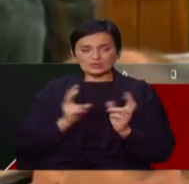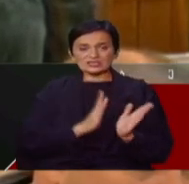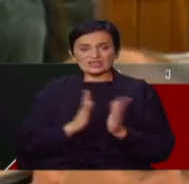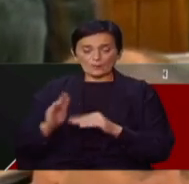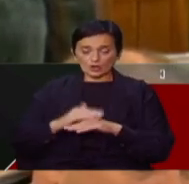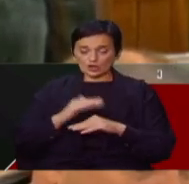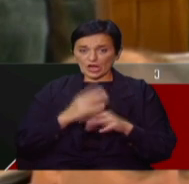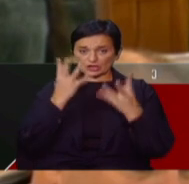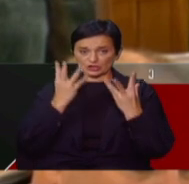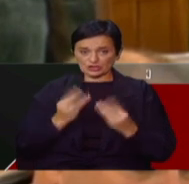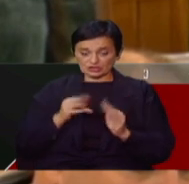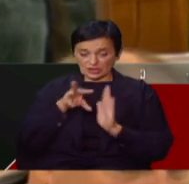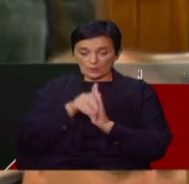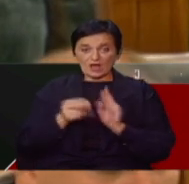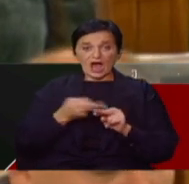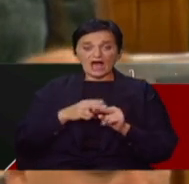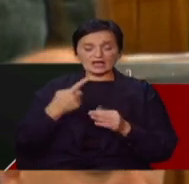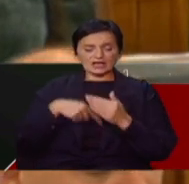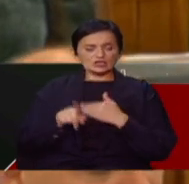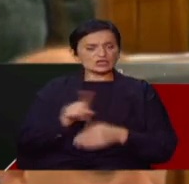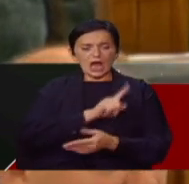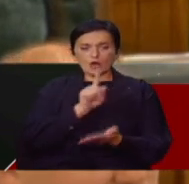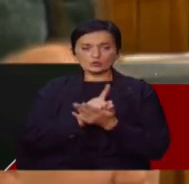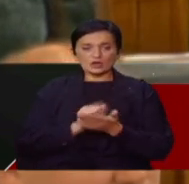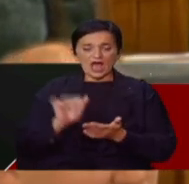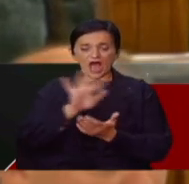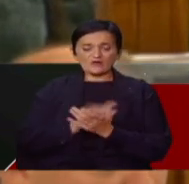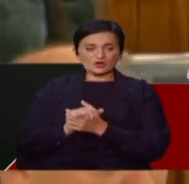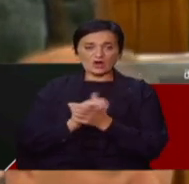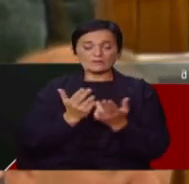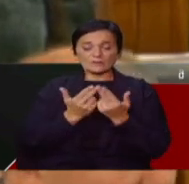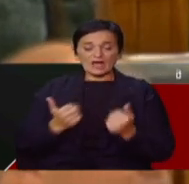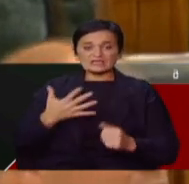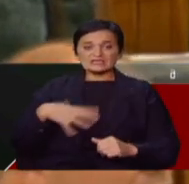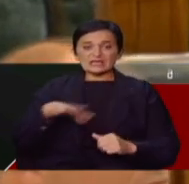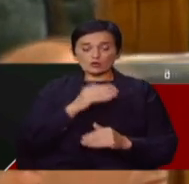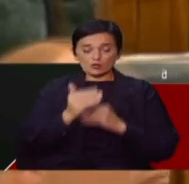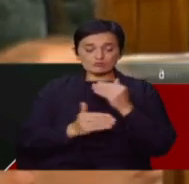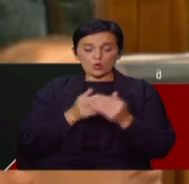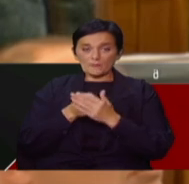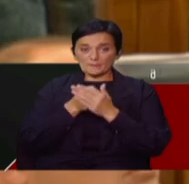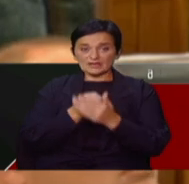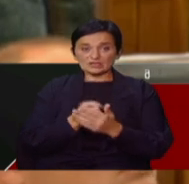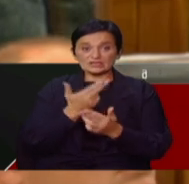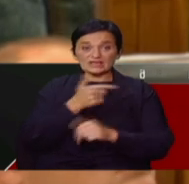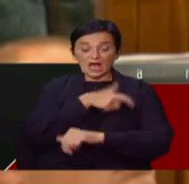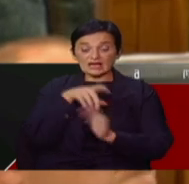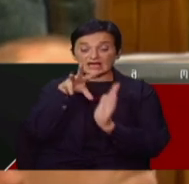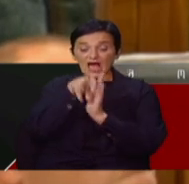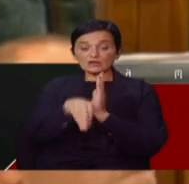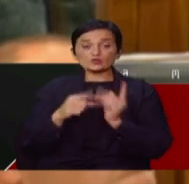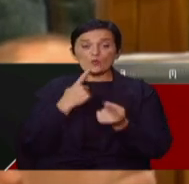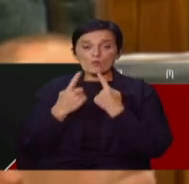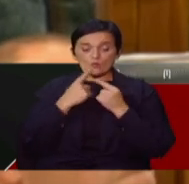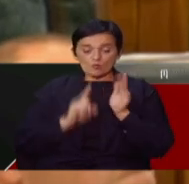და კეთილდღეობაში. აქედან გამომდინარე აუცილებელია, რომ ევროკავშირმა აღიაროს საქართველოს პროგრესი და მიღწევები და გაწევრიანების